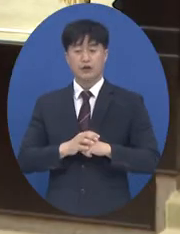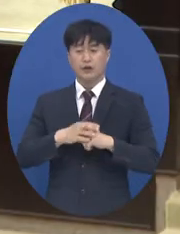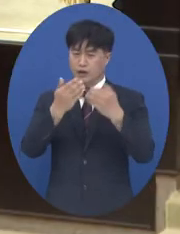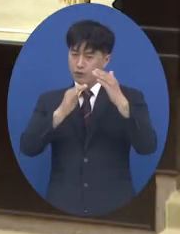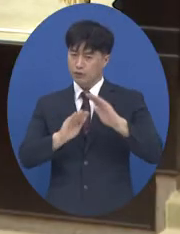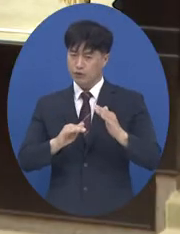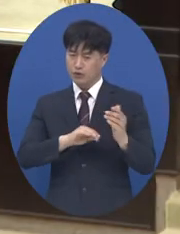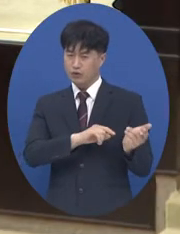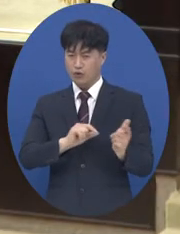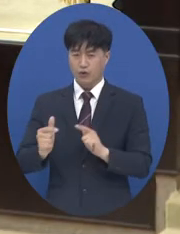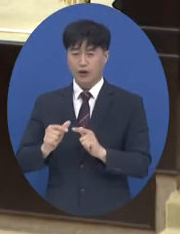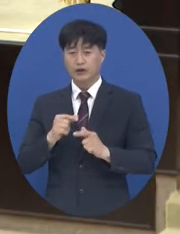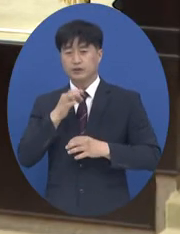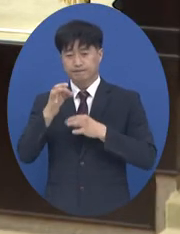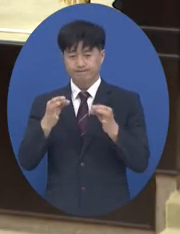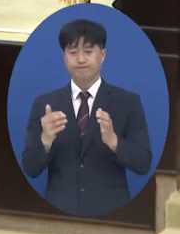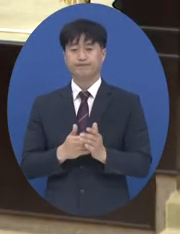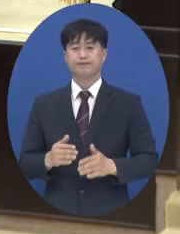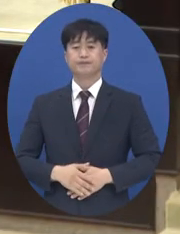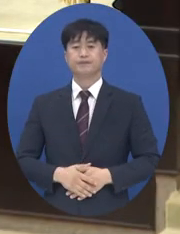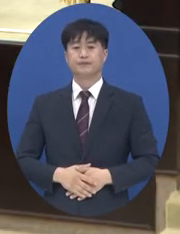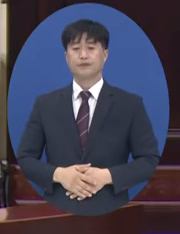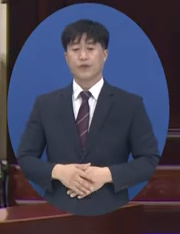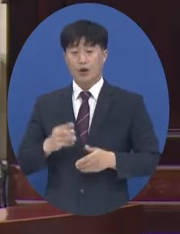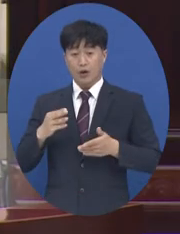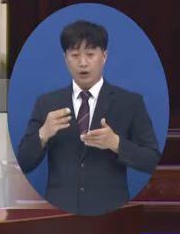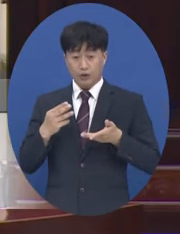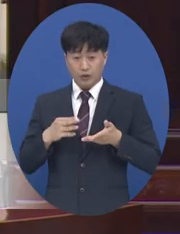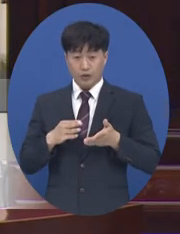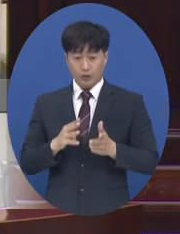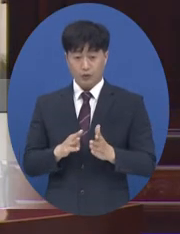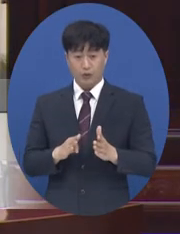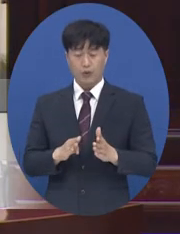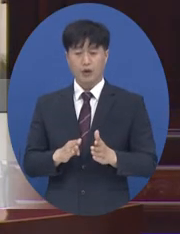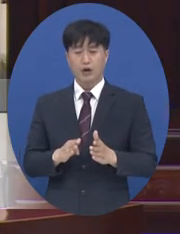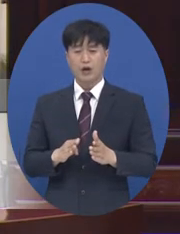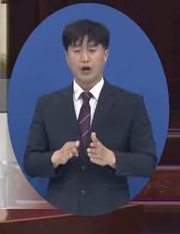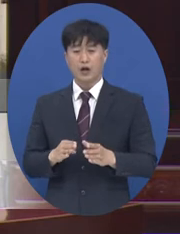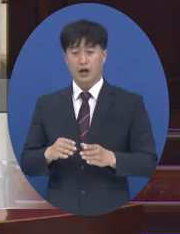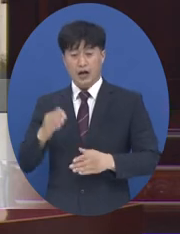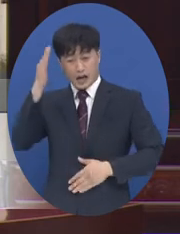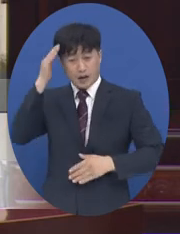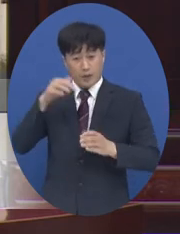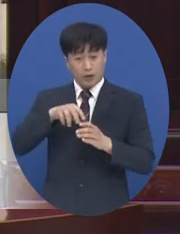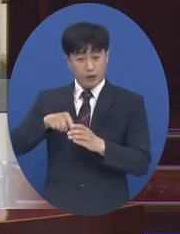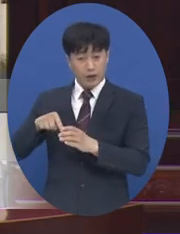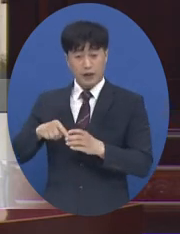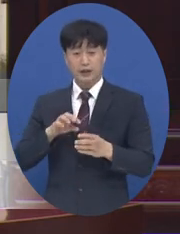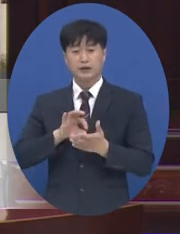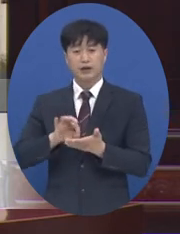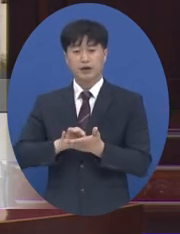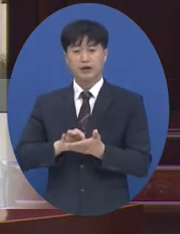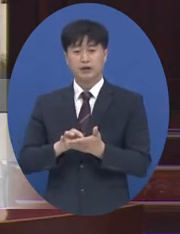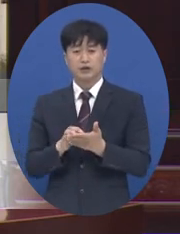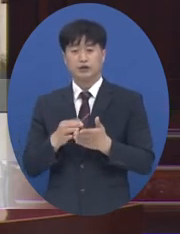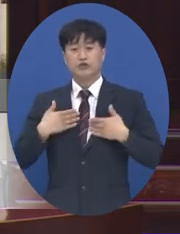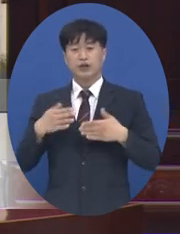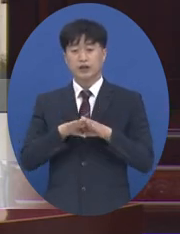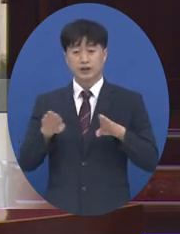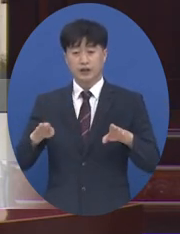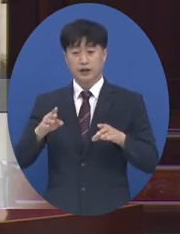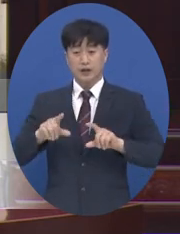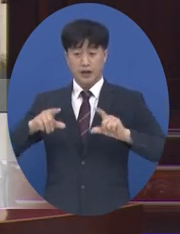걸쳐 다양한 목소리를 냈습니다. 경기도가 연탄을 사용하는 에너지 취약계층에게 태양광 발전 시설을 무료로